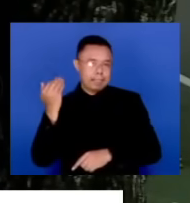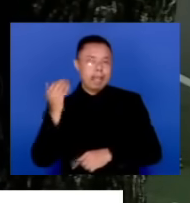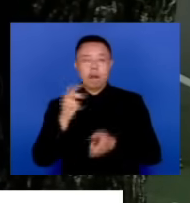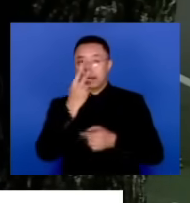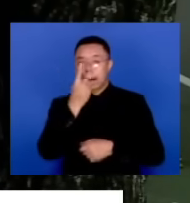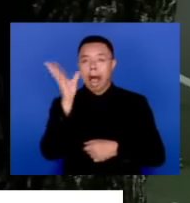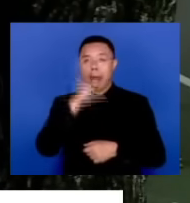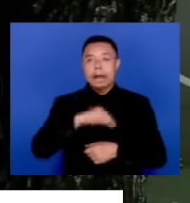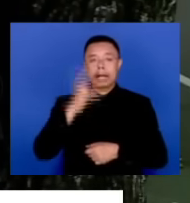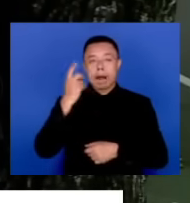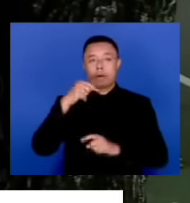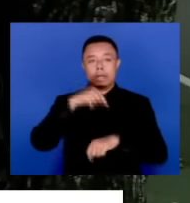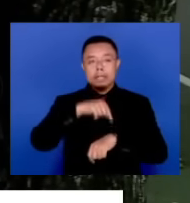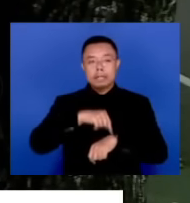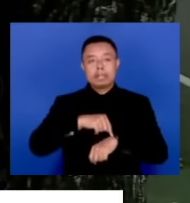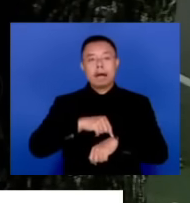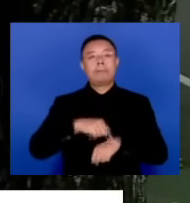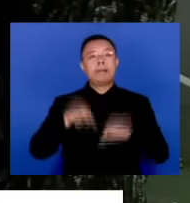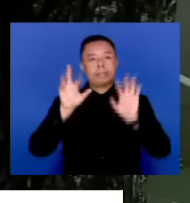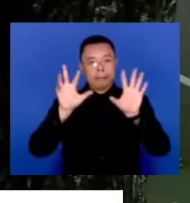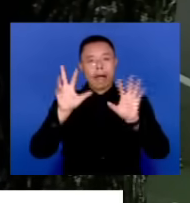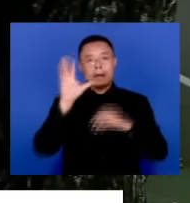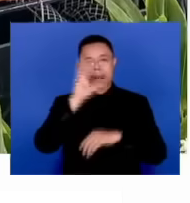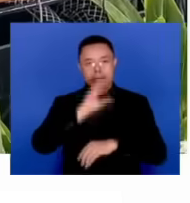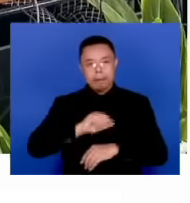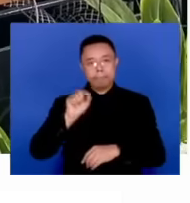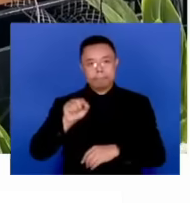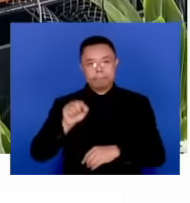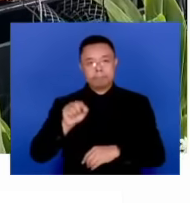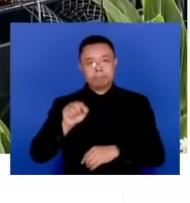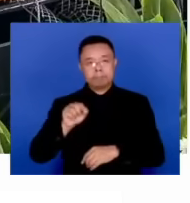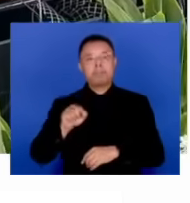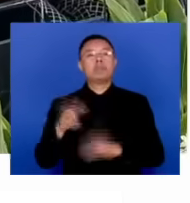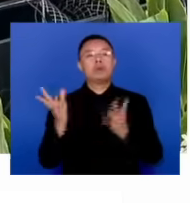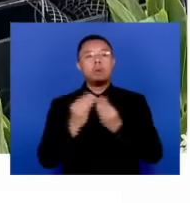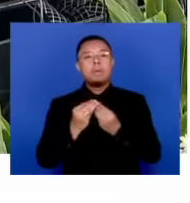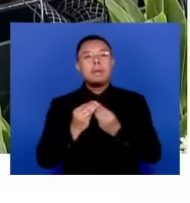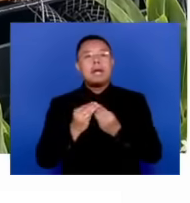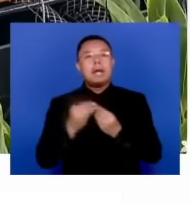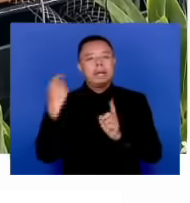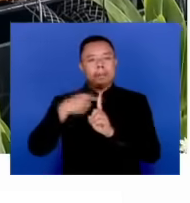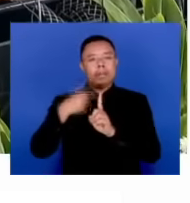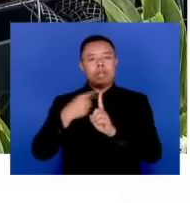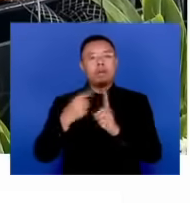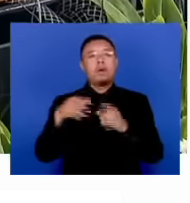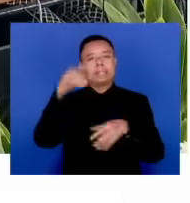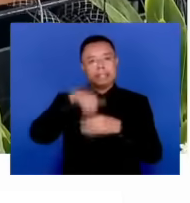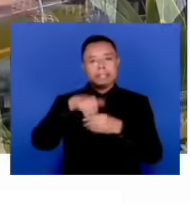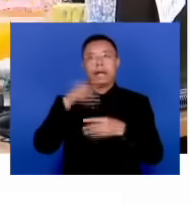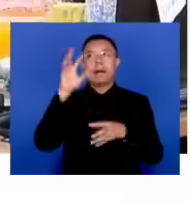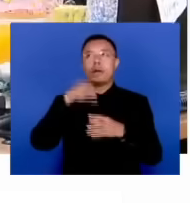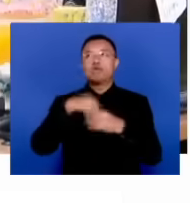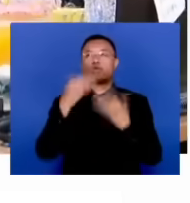dilihat pada hari Rabu pukul 21.15 waktu Indonesia Barat, jumlah suara yang telah masuk sebanyak